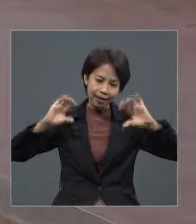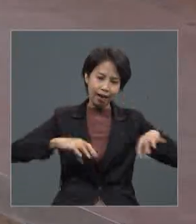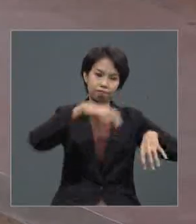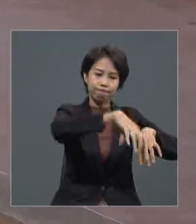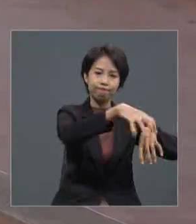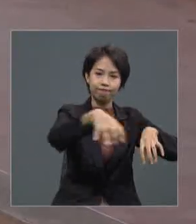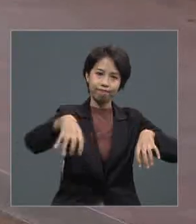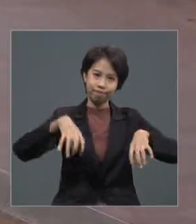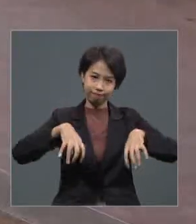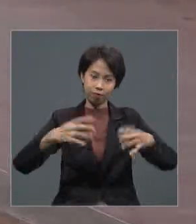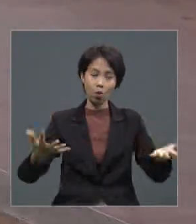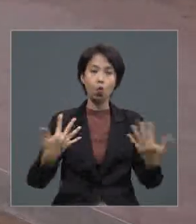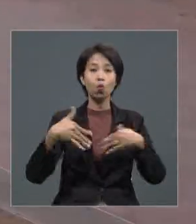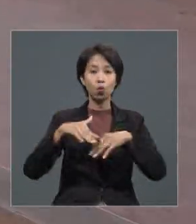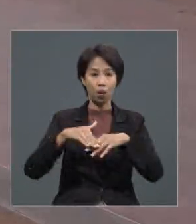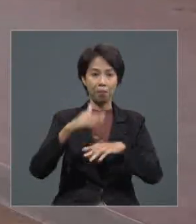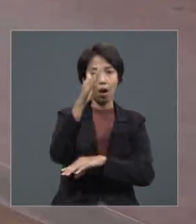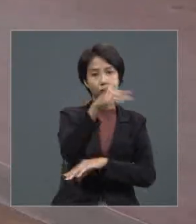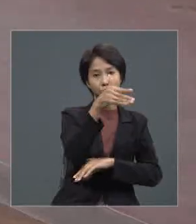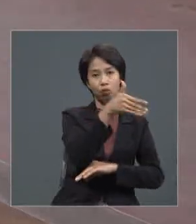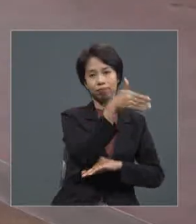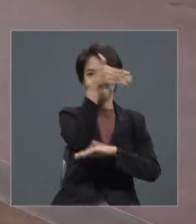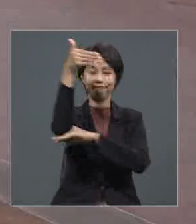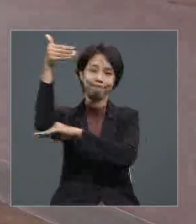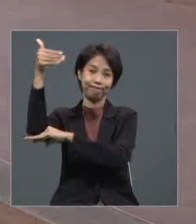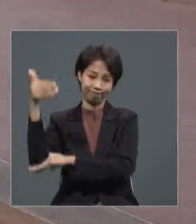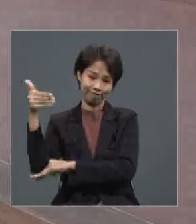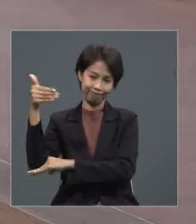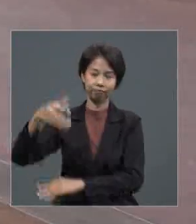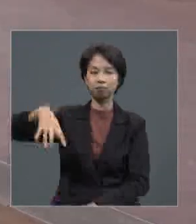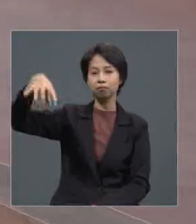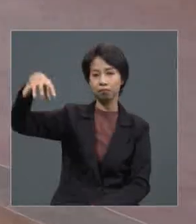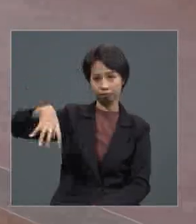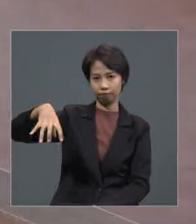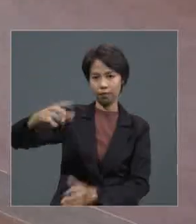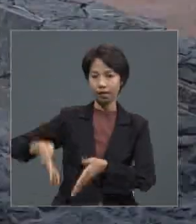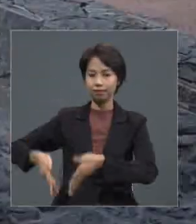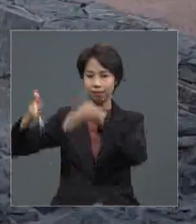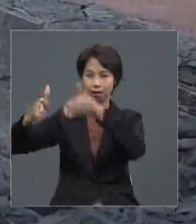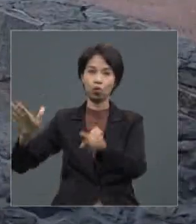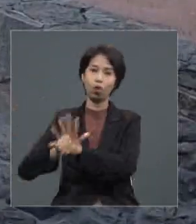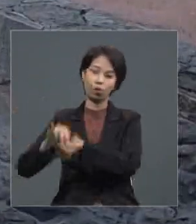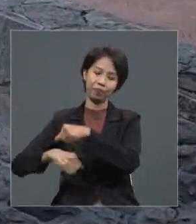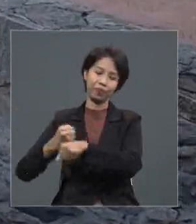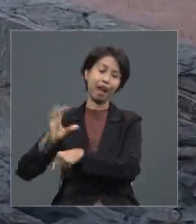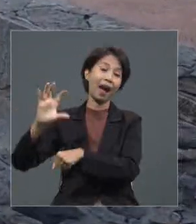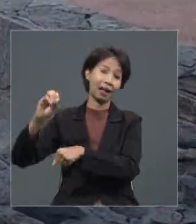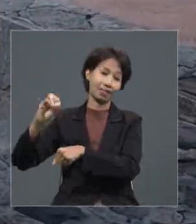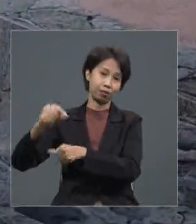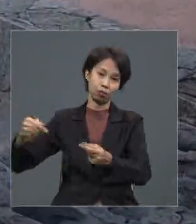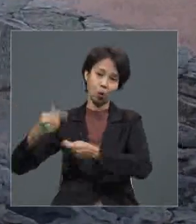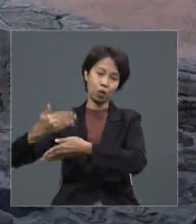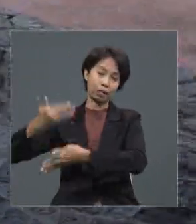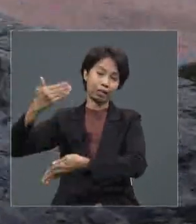ญลักษณ์ไปประดิษฐานที่พระพลาเฉลิมพระเกียรติสิริราชสมบัติครบรอบ50ปีตรงริมเขื่อนท่าพระยาส